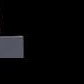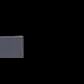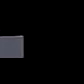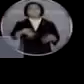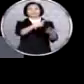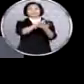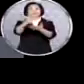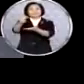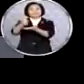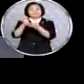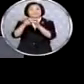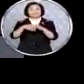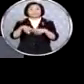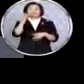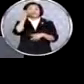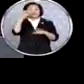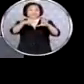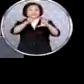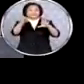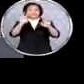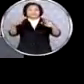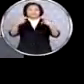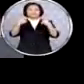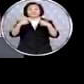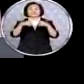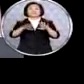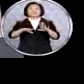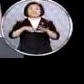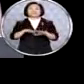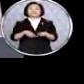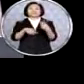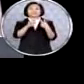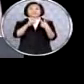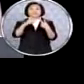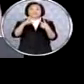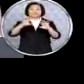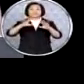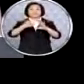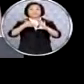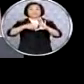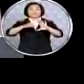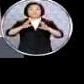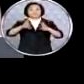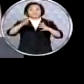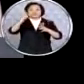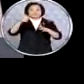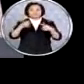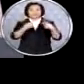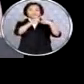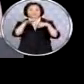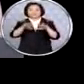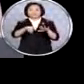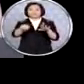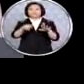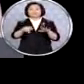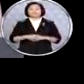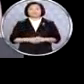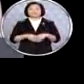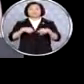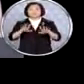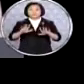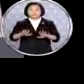各位贵宾，各位观众朋友，欢迎大家回到2012总统大选电视辩论的节目现场。我们现在进入今